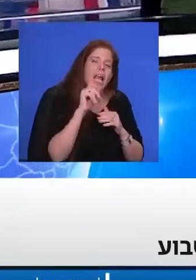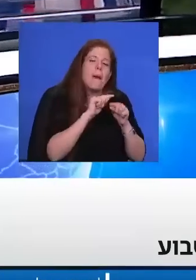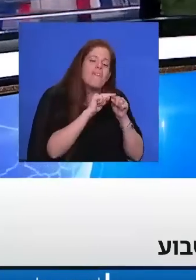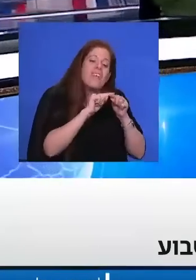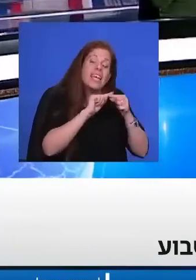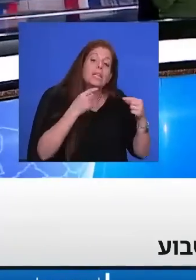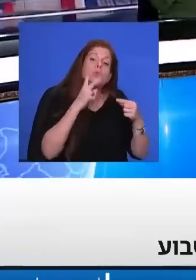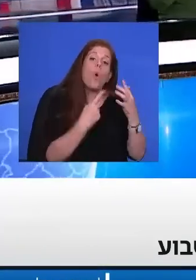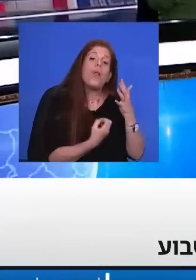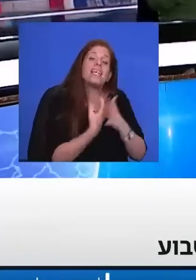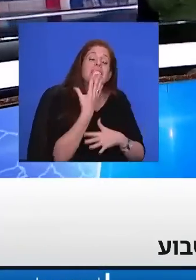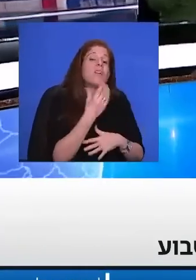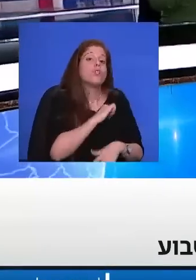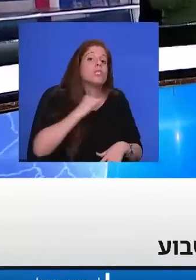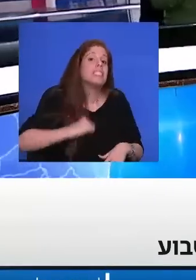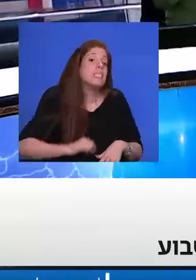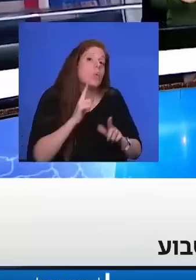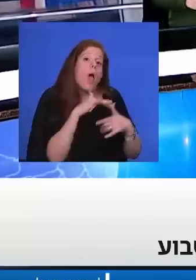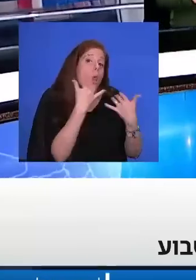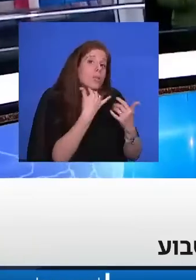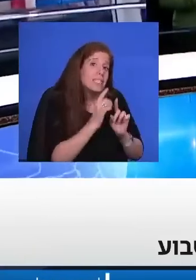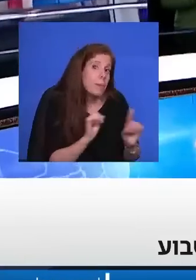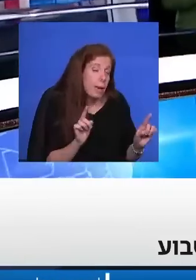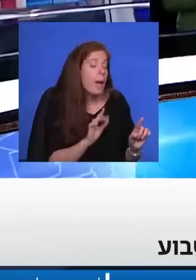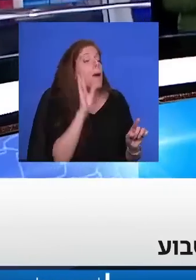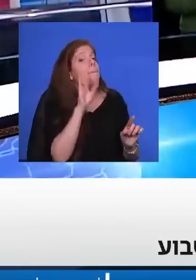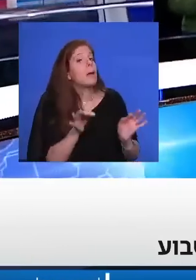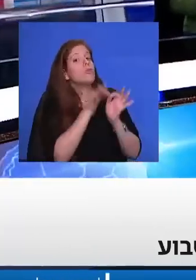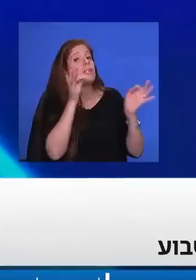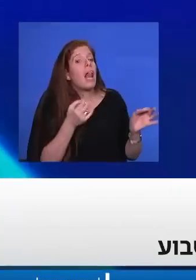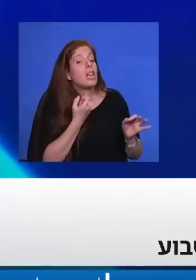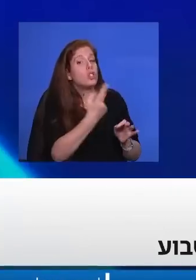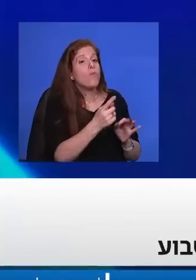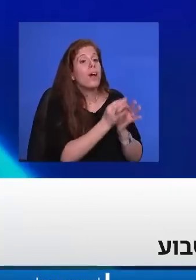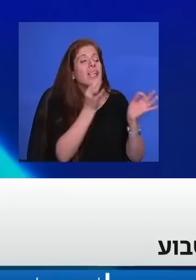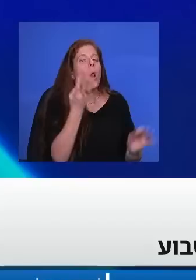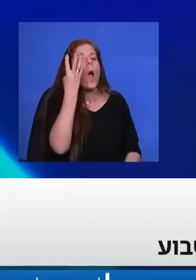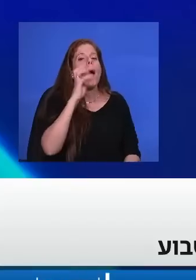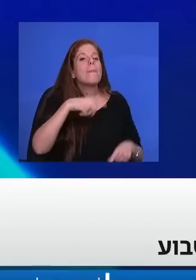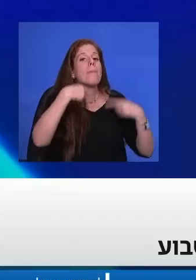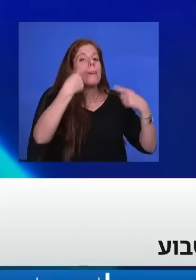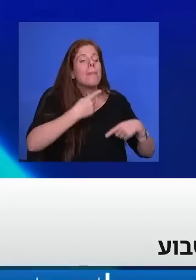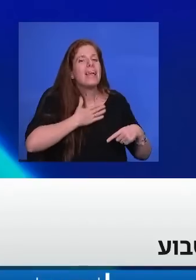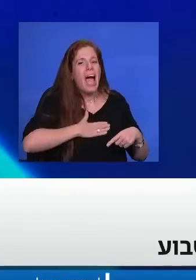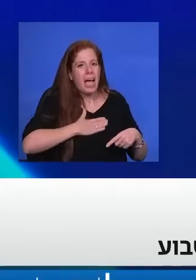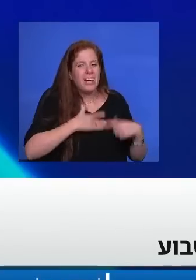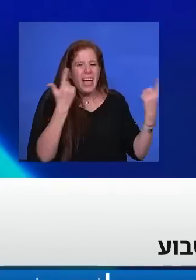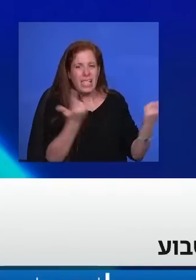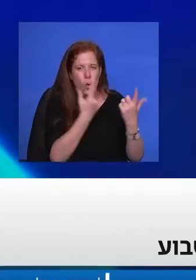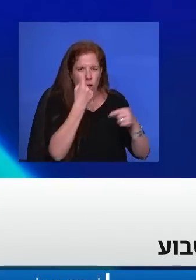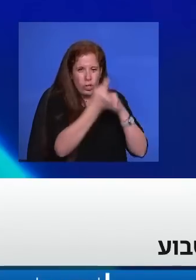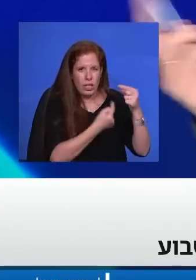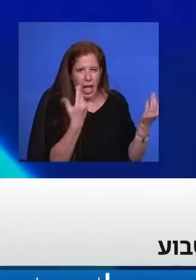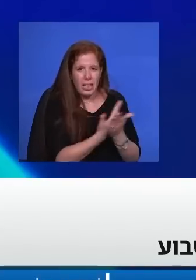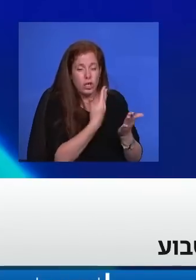לייצר ושסין אולי לא תספר עליהם. מה גם שבתחילת השבוע התחילו 40 ימי חגיגות השנה החדשה. יש